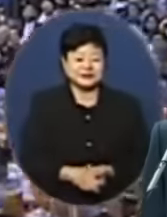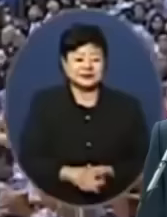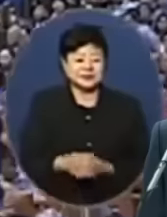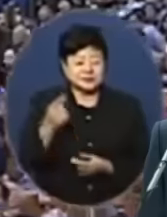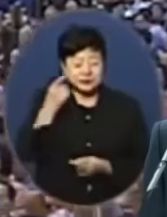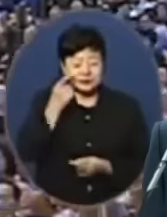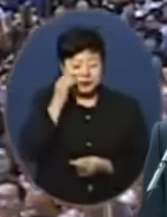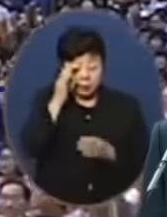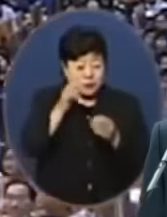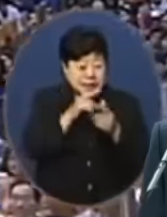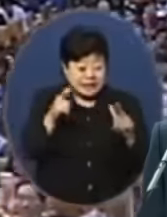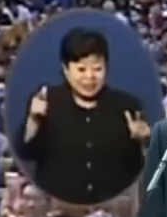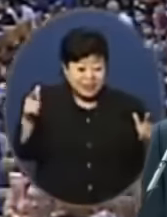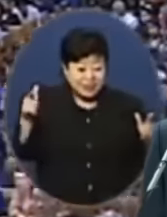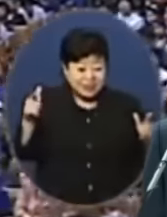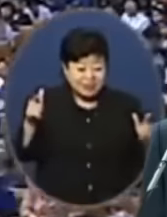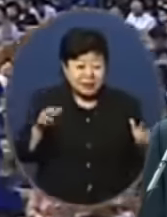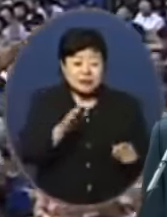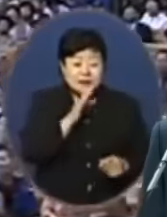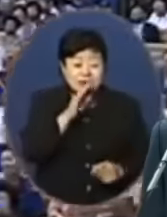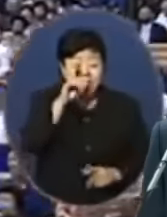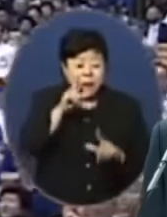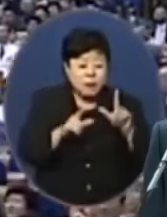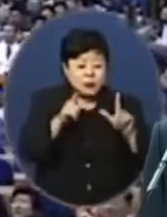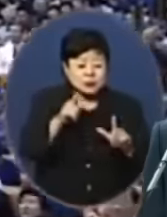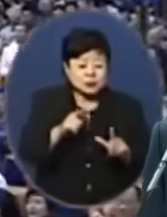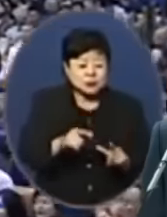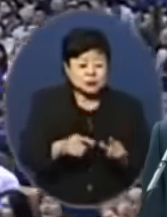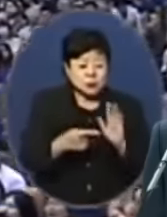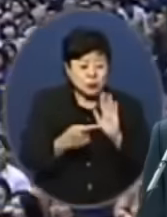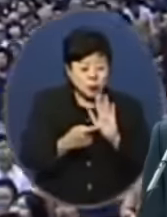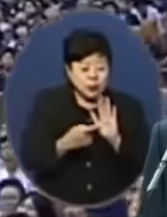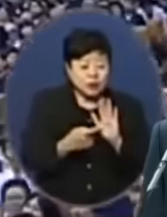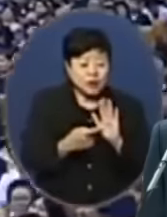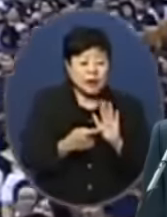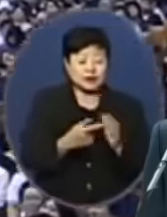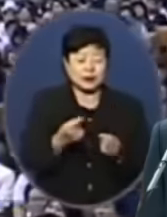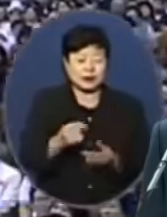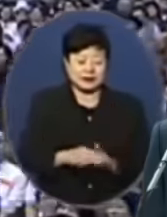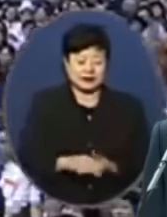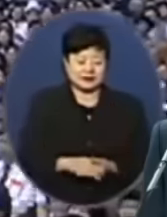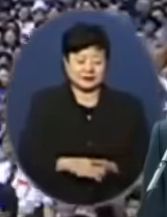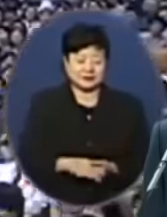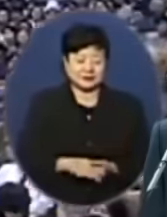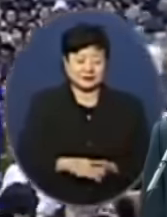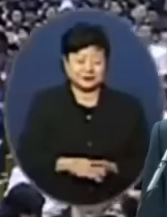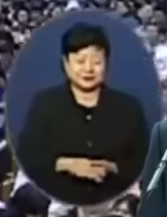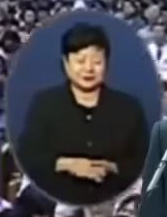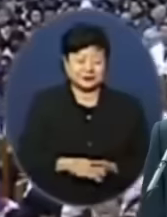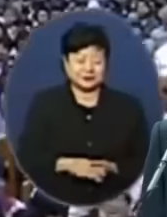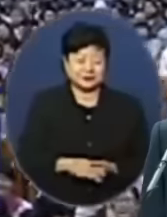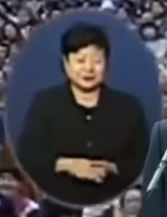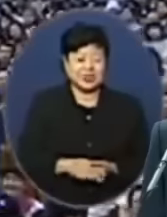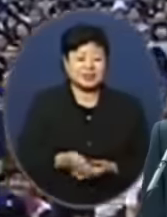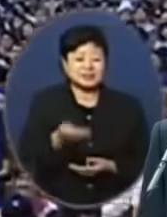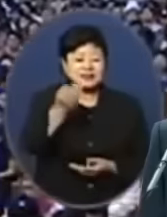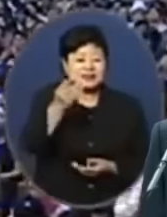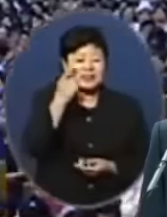눈에 안 보이는 것이 실상 보이게 되는 것과 같다는 것입니다. 선진들이